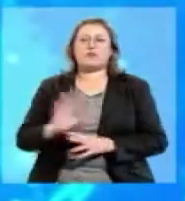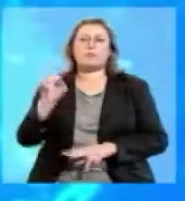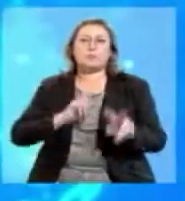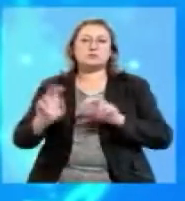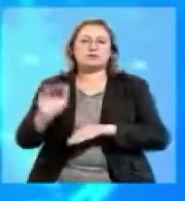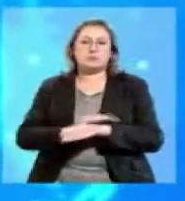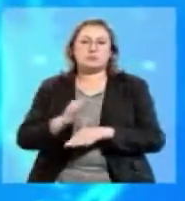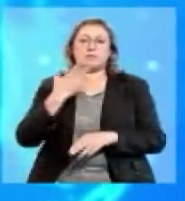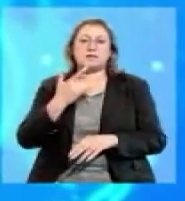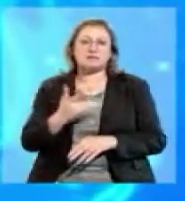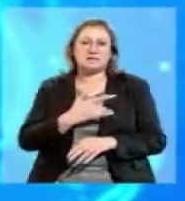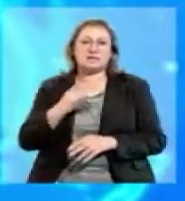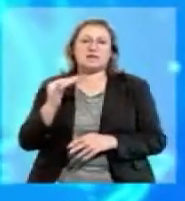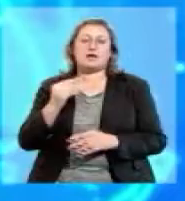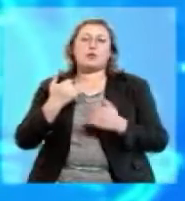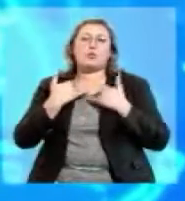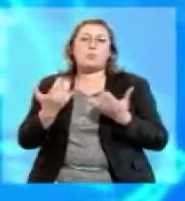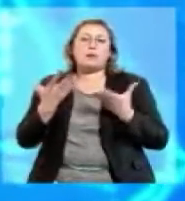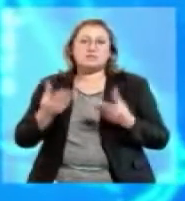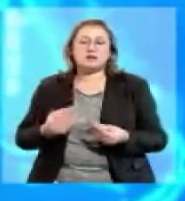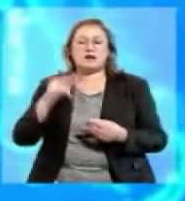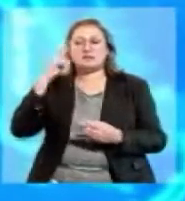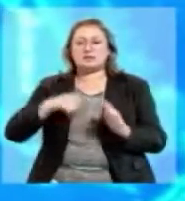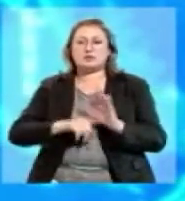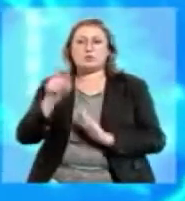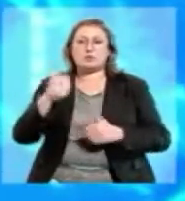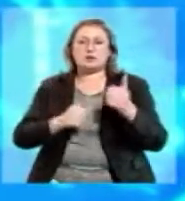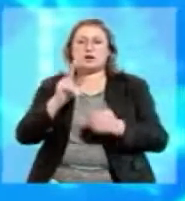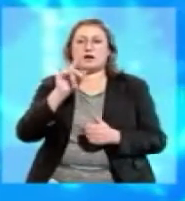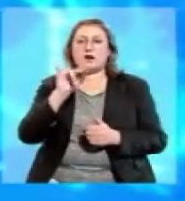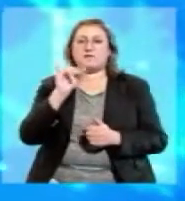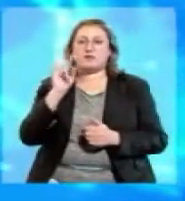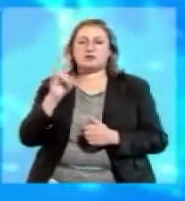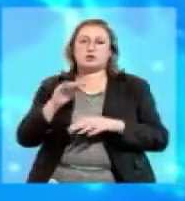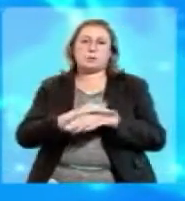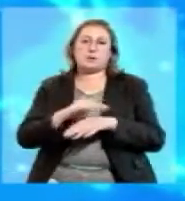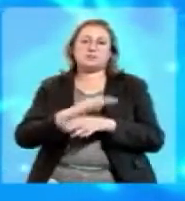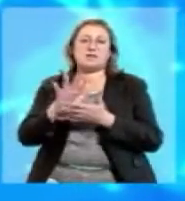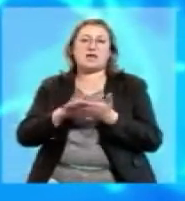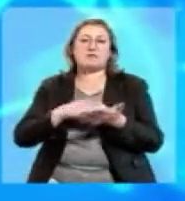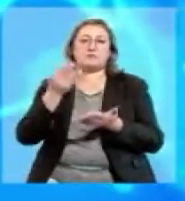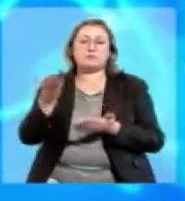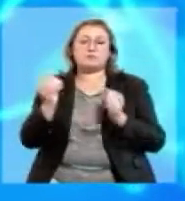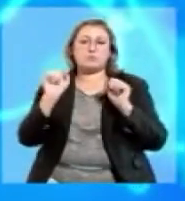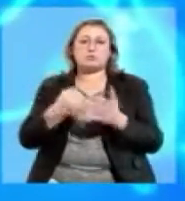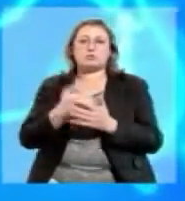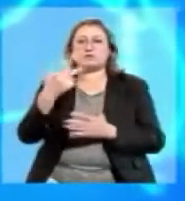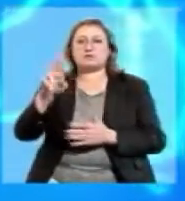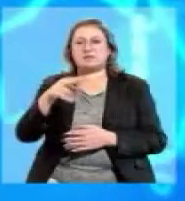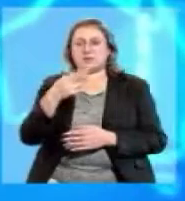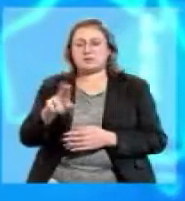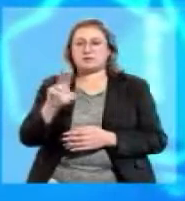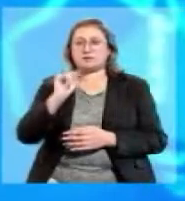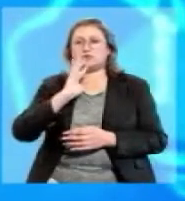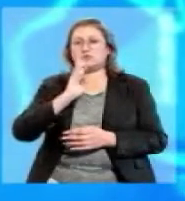поисках доброты, милосердия и гуманизма в Казахстане стартовал конкурс «Караван доброты». Подать заявку на участие можно до 30 декабря.